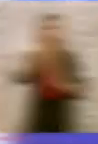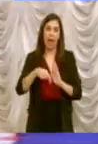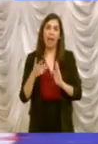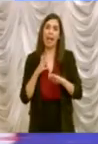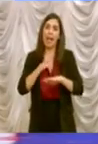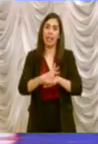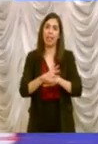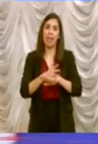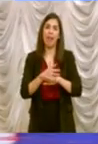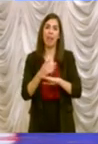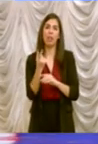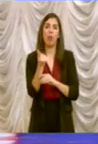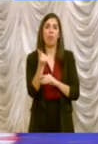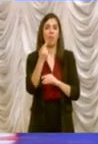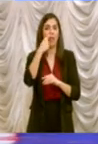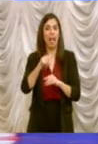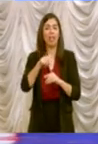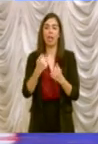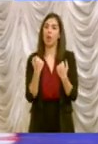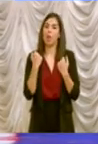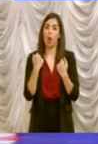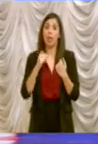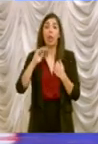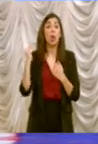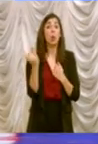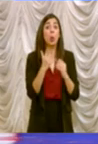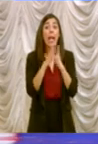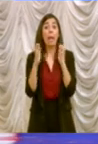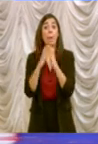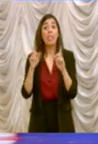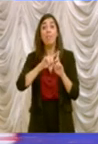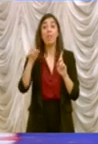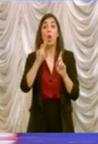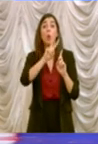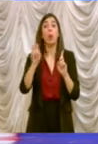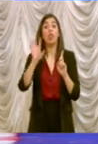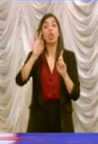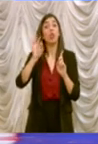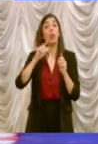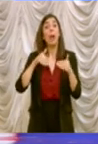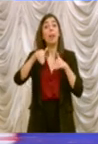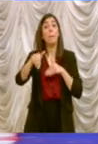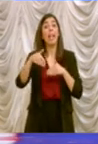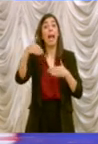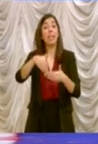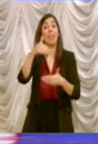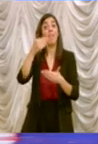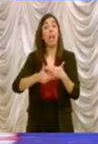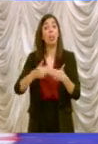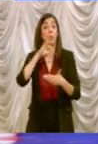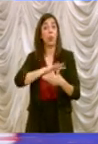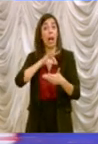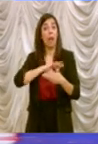per tutte le imprese fino a 250 miliardi di fatturato via la prima rata dello dell'inu per